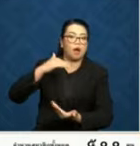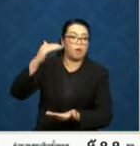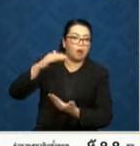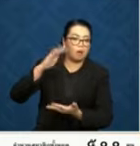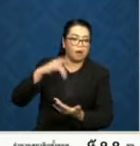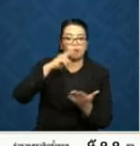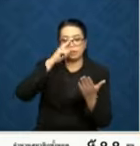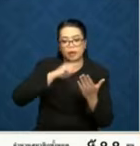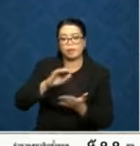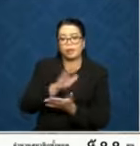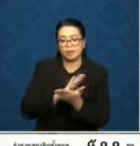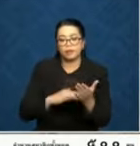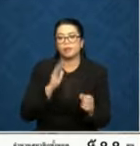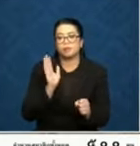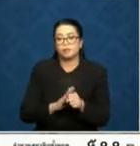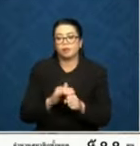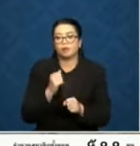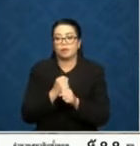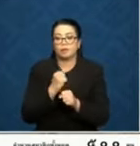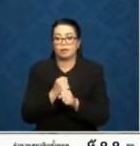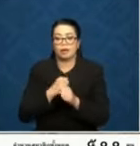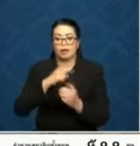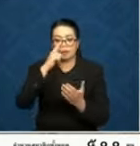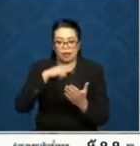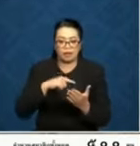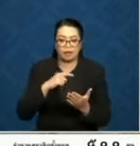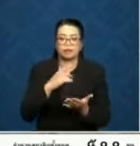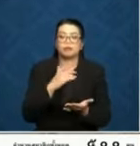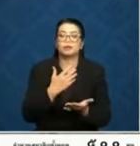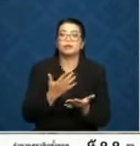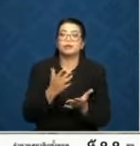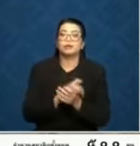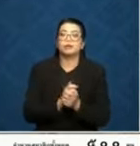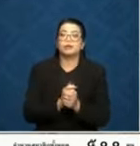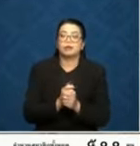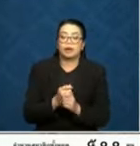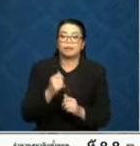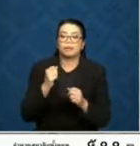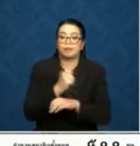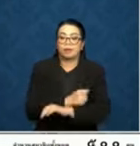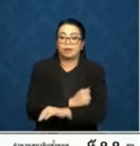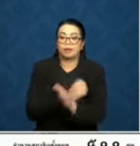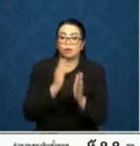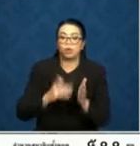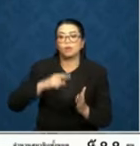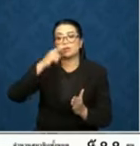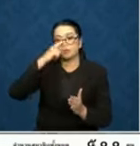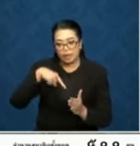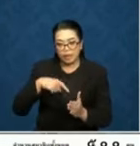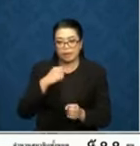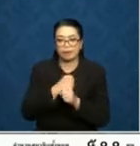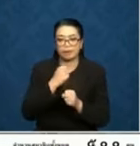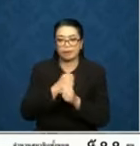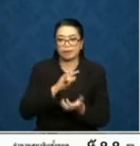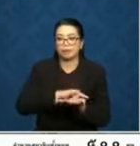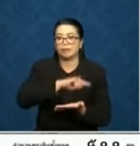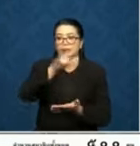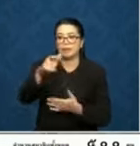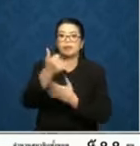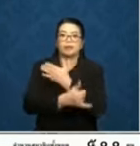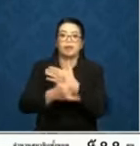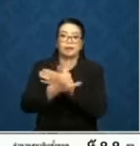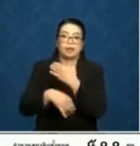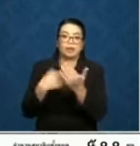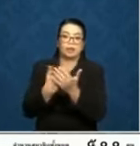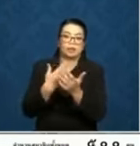แงงานที่เข้ามาทำงานในประเทศโดยคนไทยจ่ายออกกับแรงงานคุไทยที่ไปทำงานในตางประเทศและนำเงิน